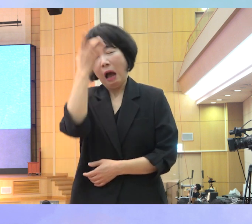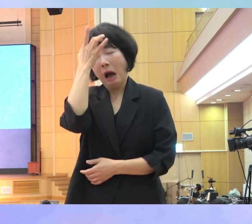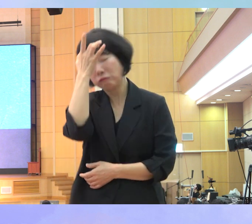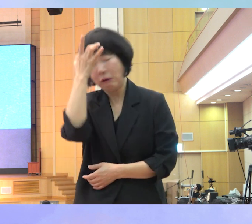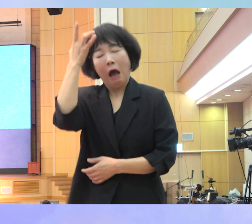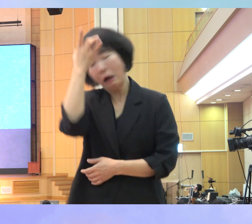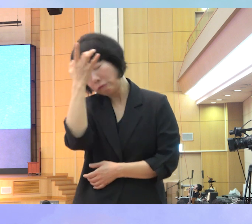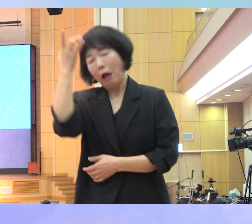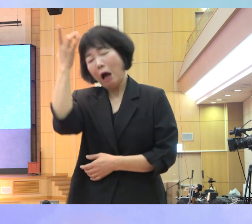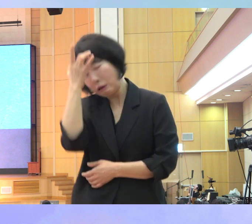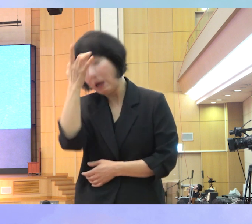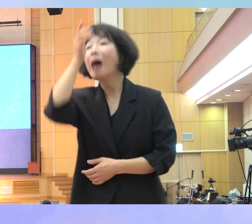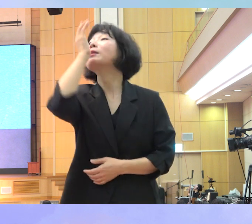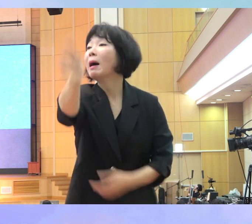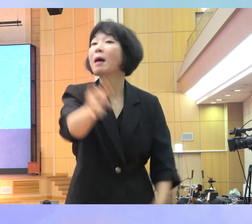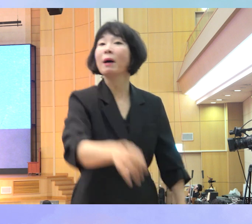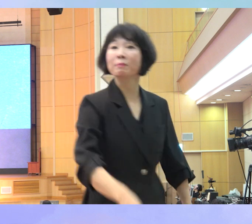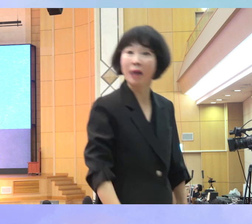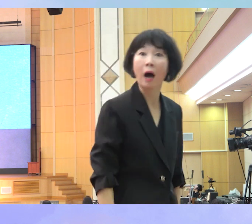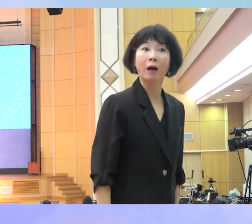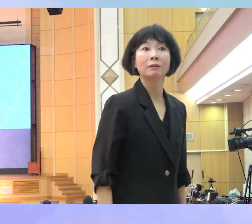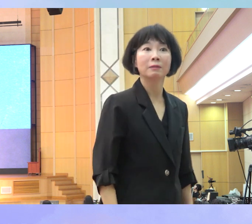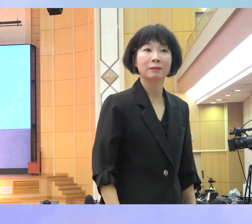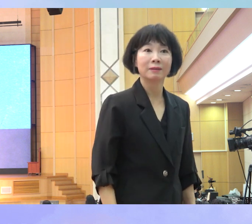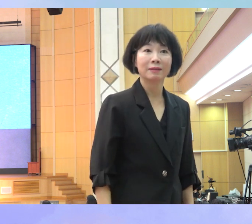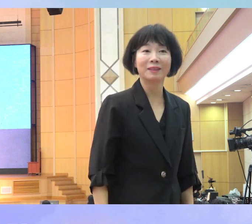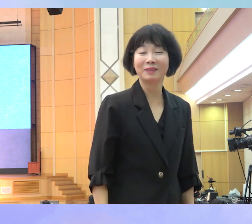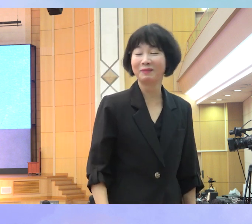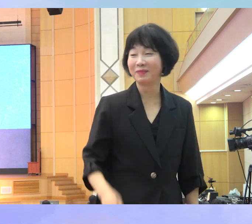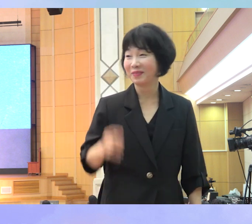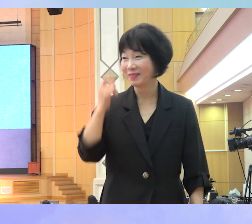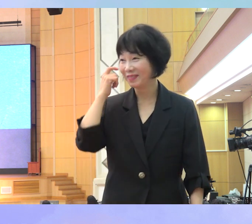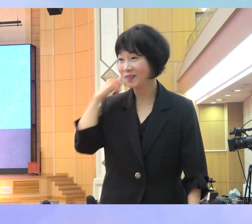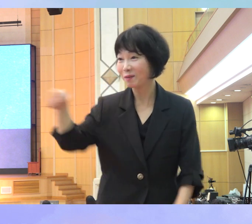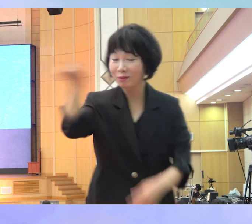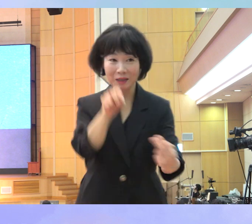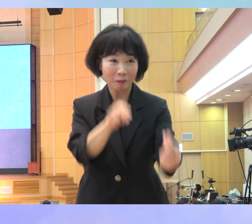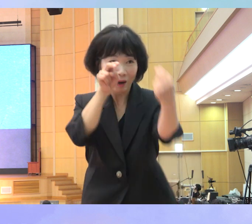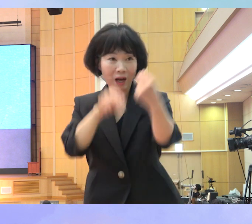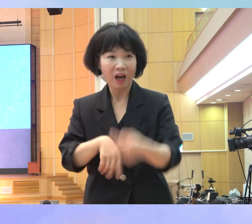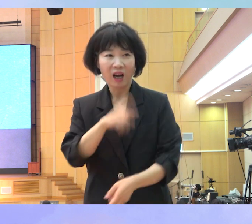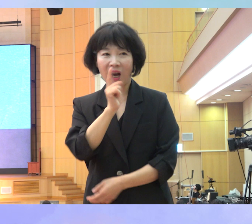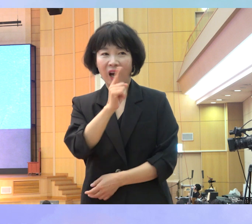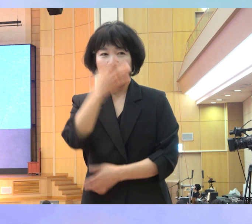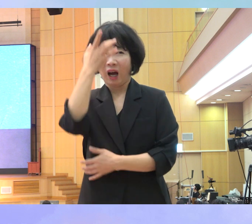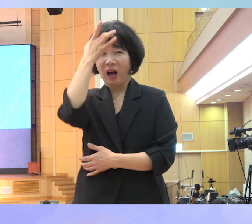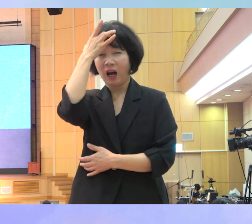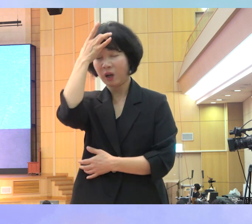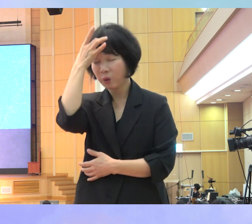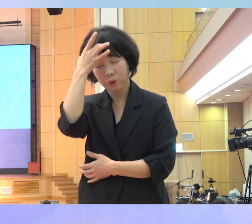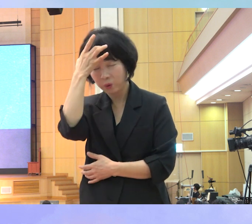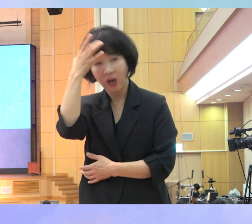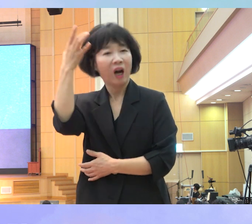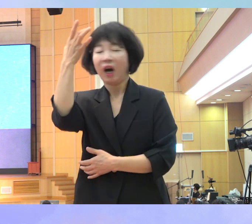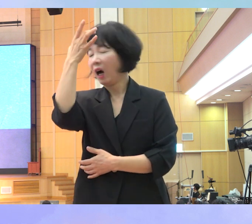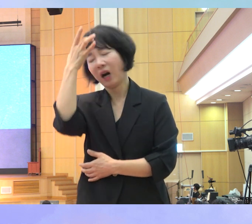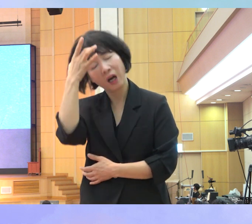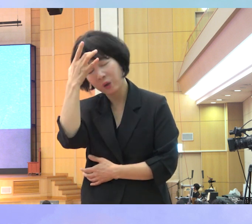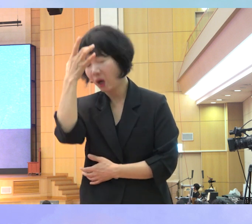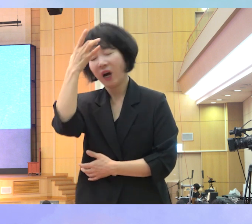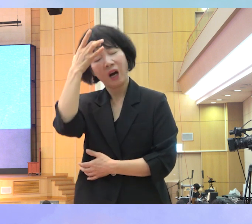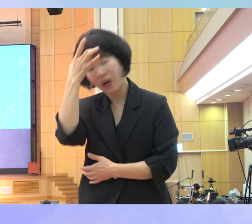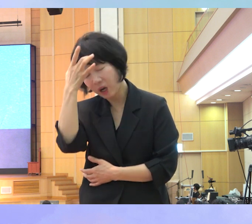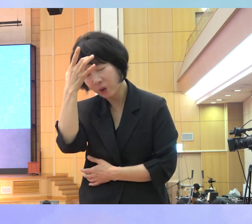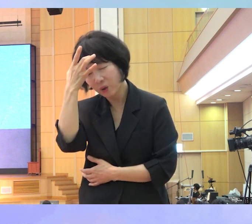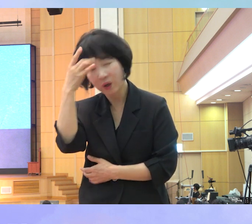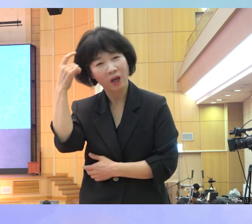A라는 말이 무슨 말이에요? 영어 알파벳 A 말고 에이, 이거 부정적인 거 아닙니까? 그죠? 얼마나